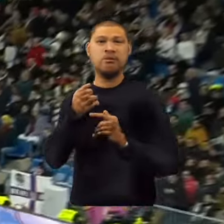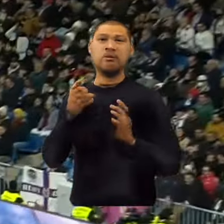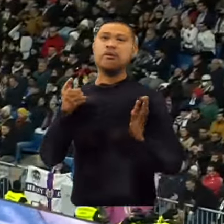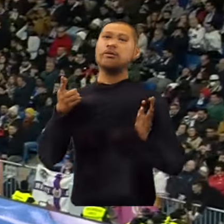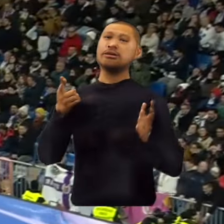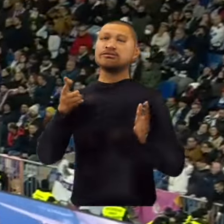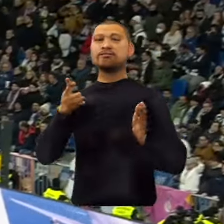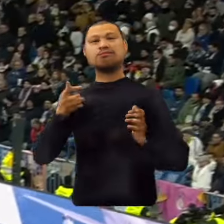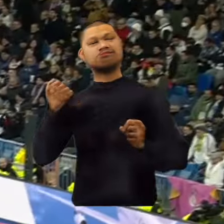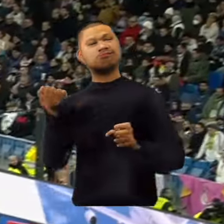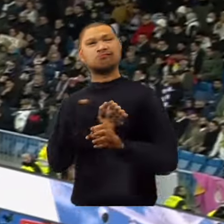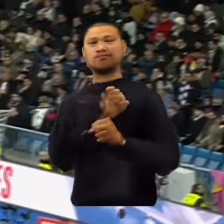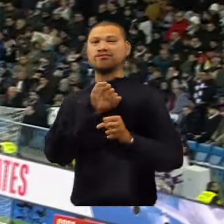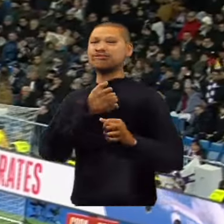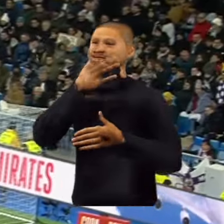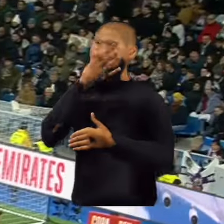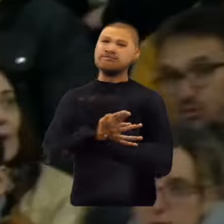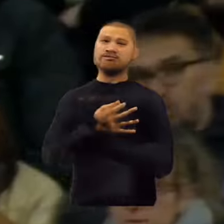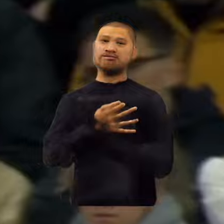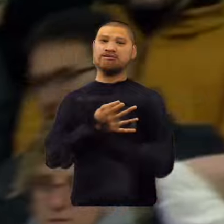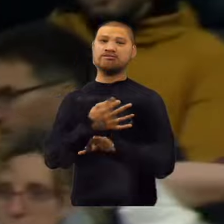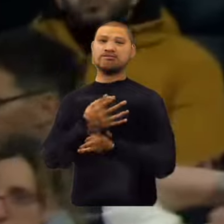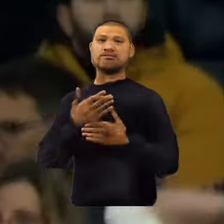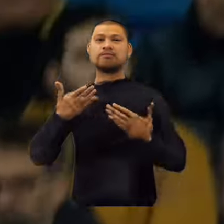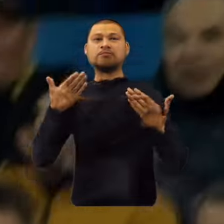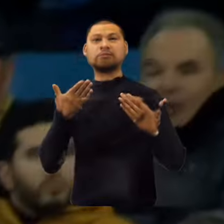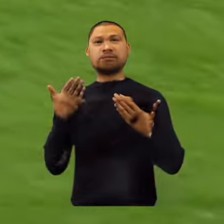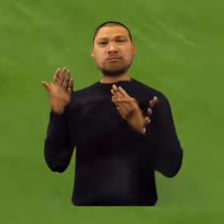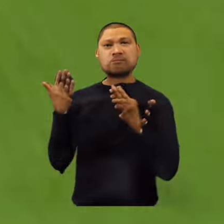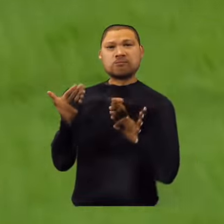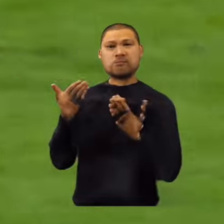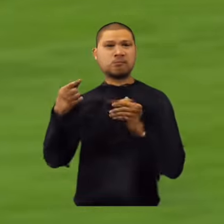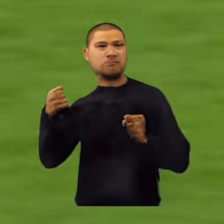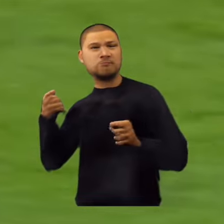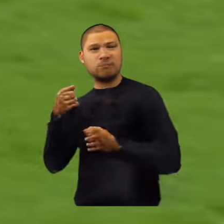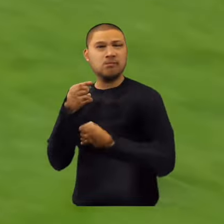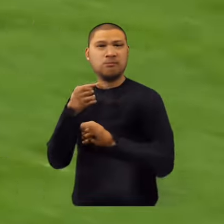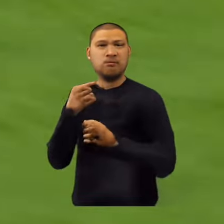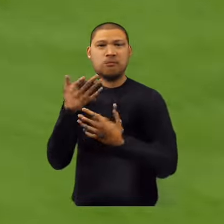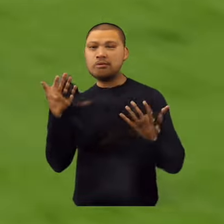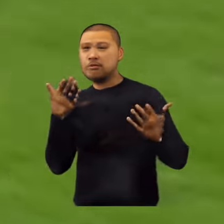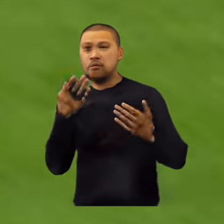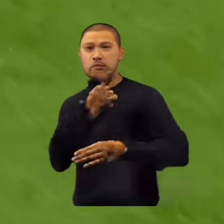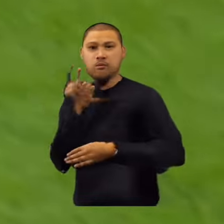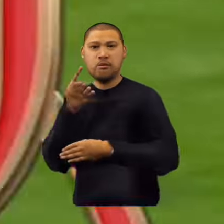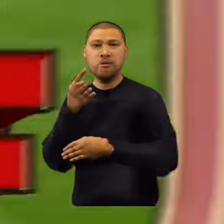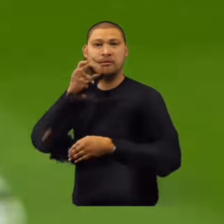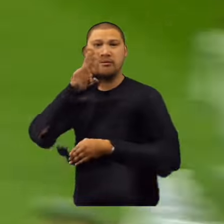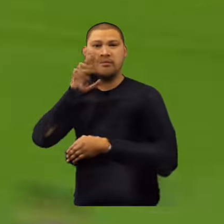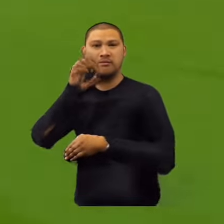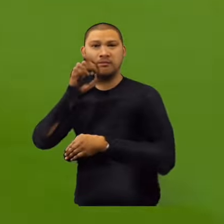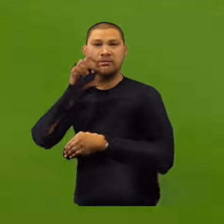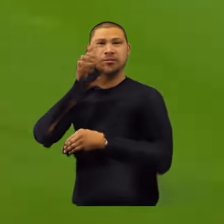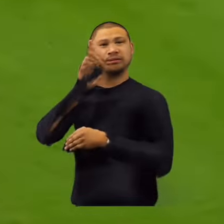axe. Il s'était envolé, Ter Stegen. La voilà la frappe qu'on attendait, Candice. La voilà. Il n'a plus qu'accompagner cette frappe de